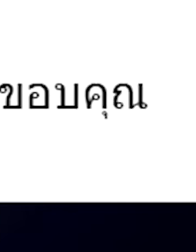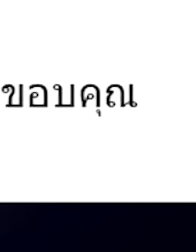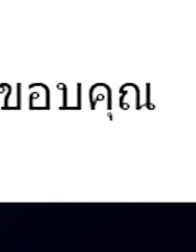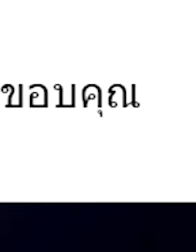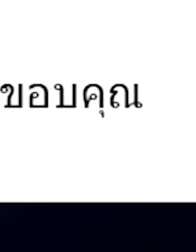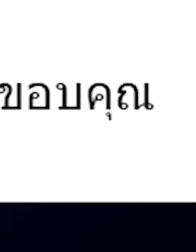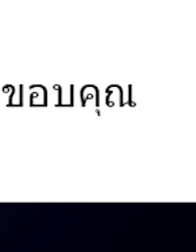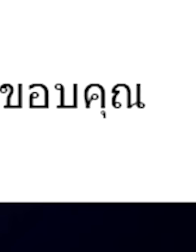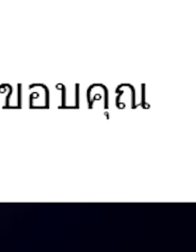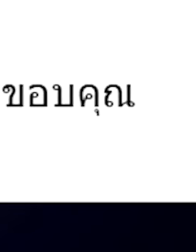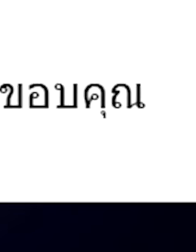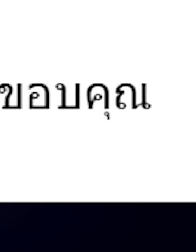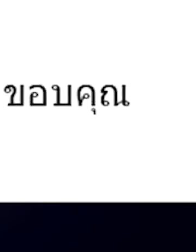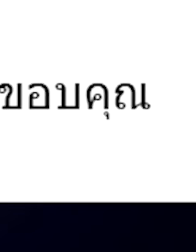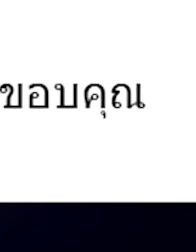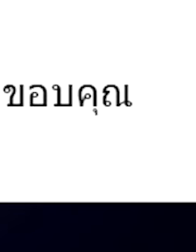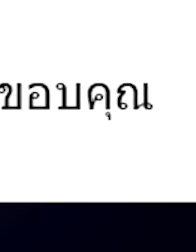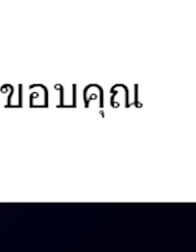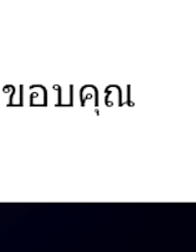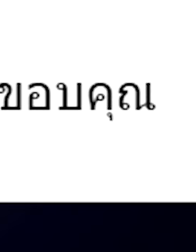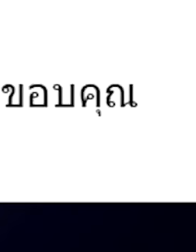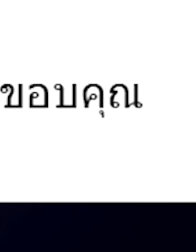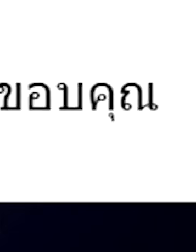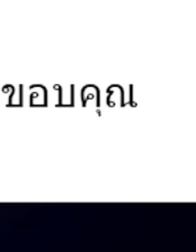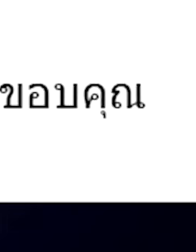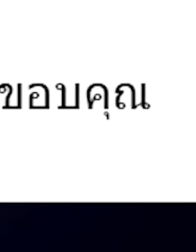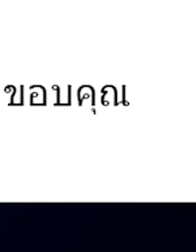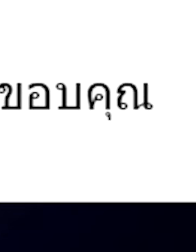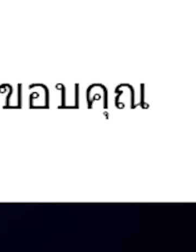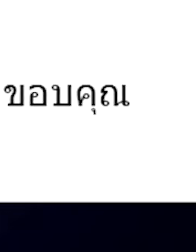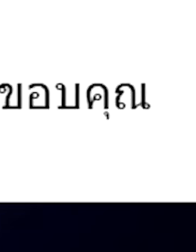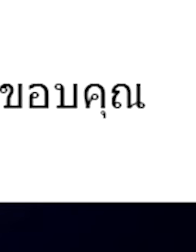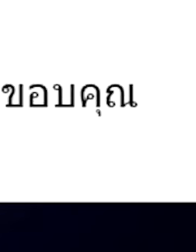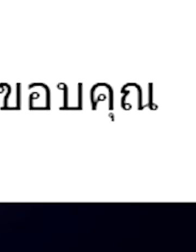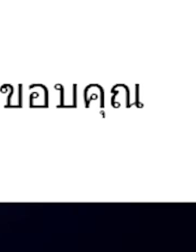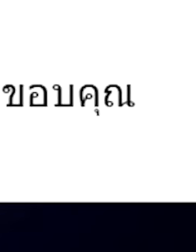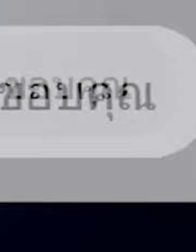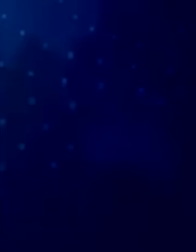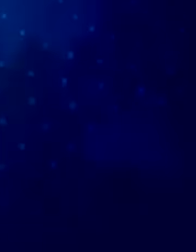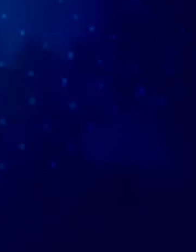จอร์ใหม่ของทาง YouTube ได้ทางด้านล่างขวามือ Bright TV ขอบคุณค่ะ